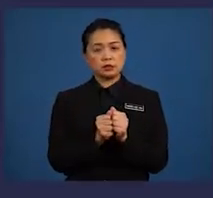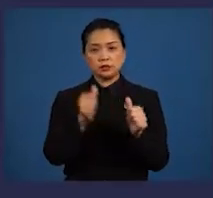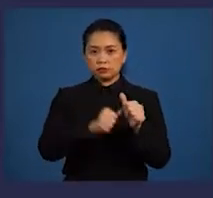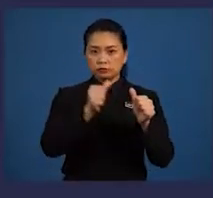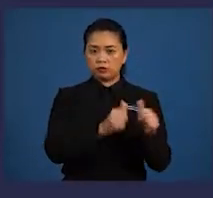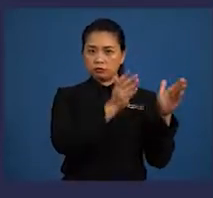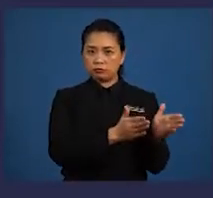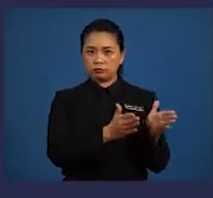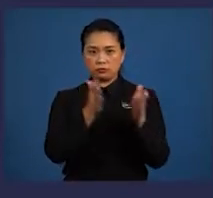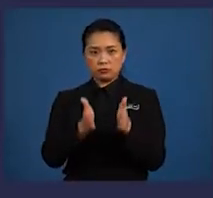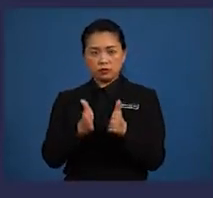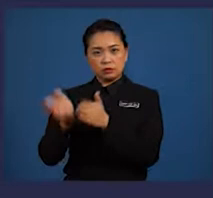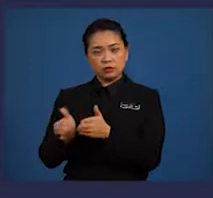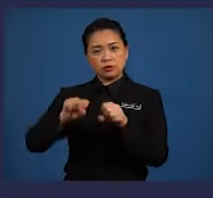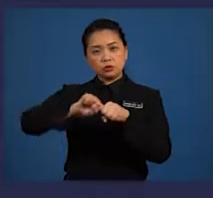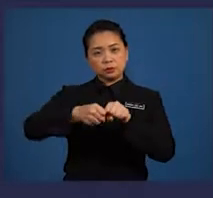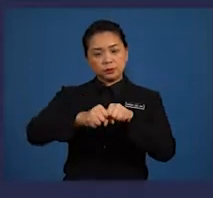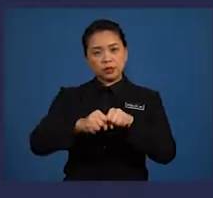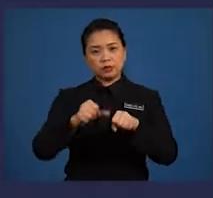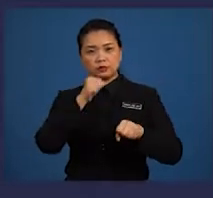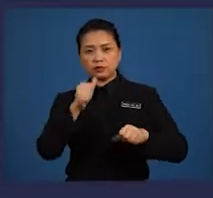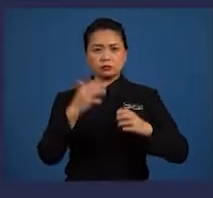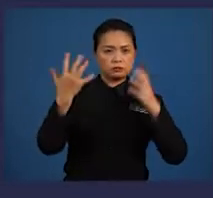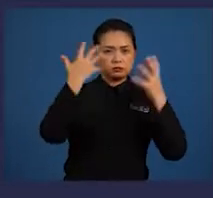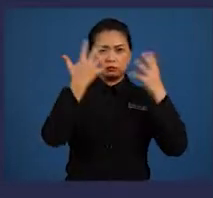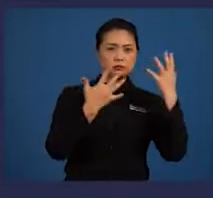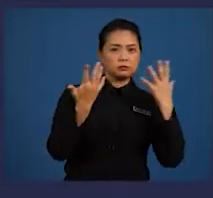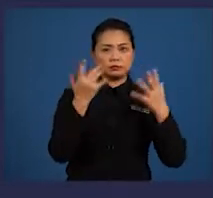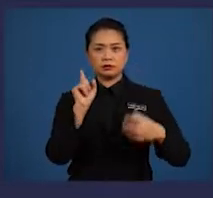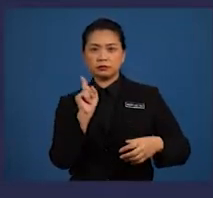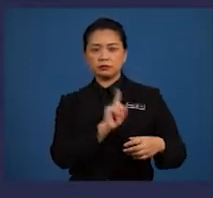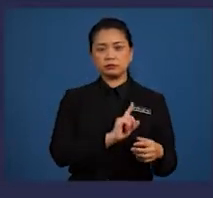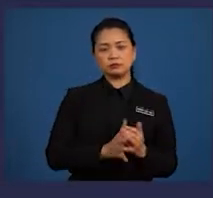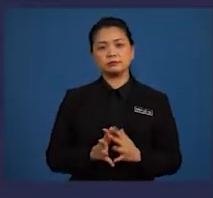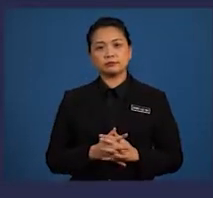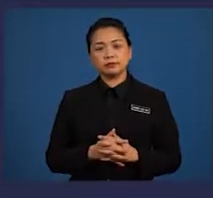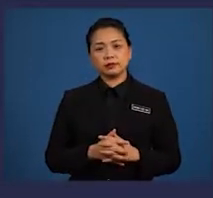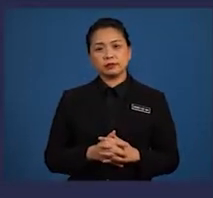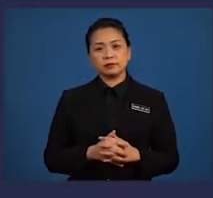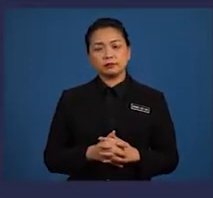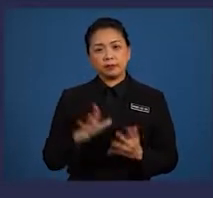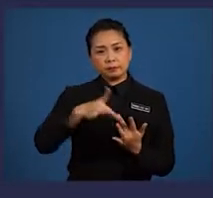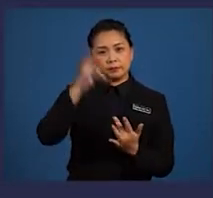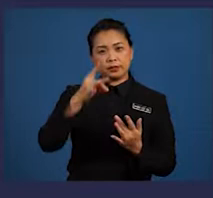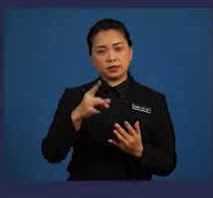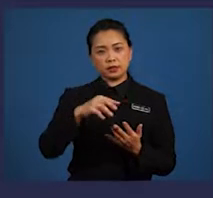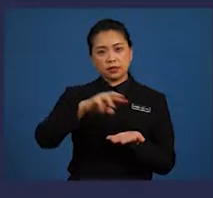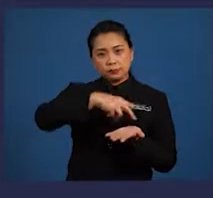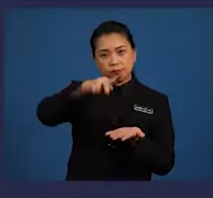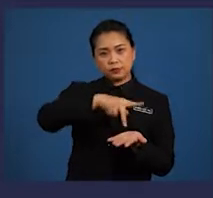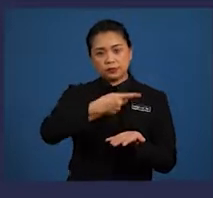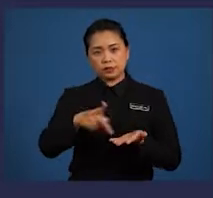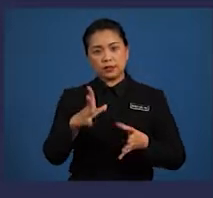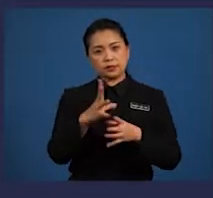watak supaya tidak menimbulkan kecelakaan manakala pemilihan lebih dapat menimbulkan